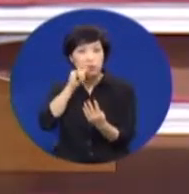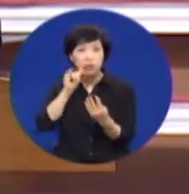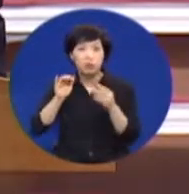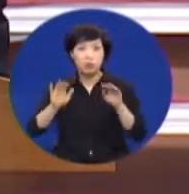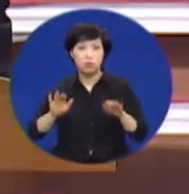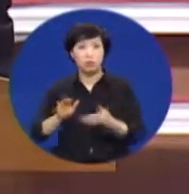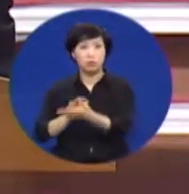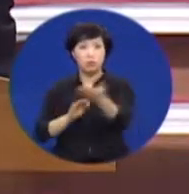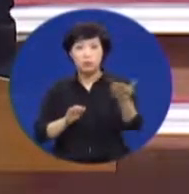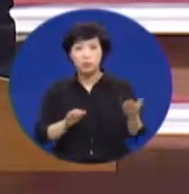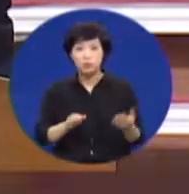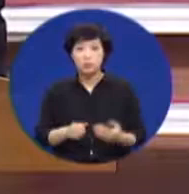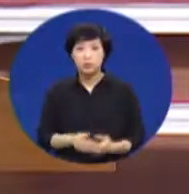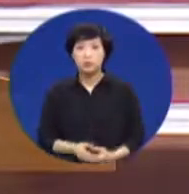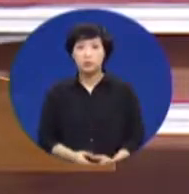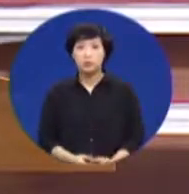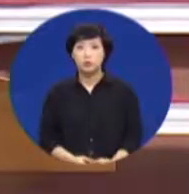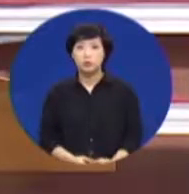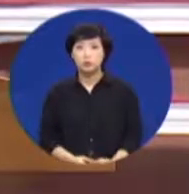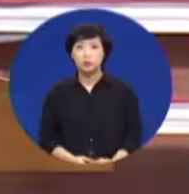사람들이 그렇게 만들었어요.